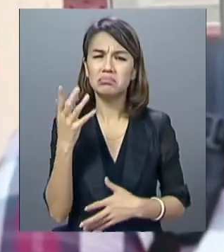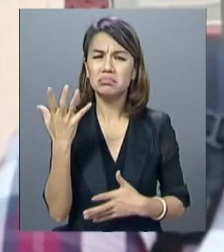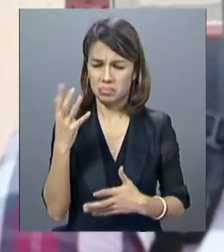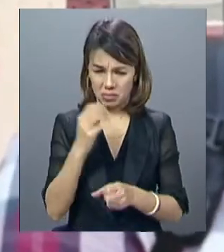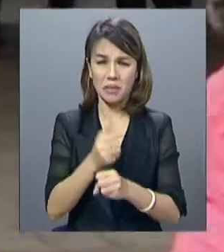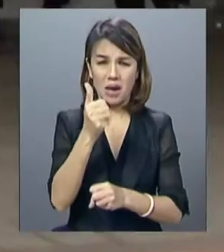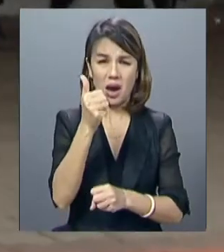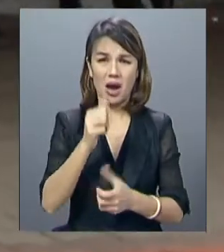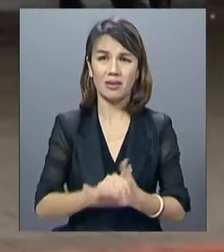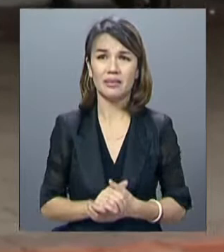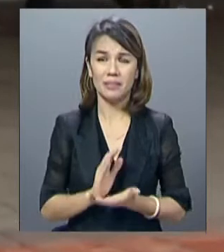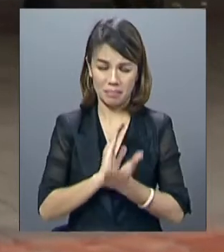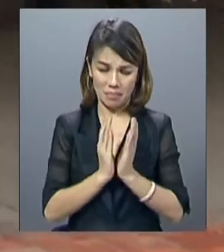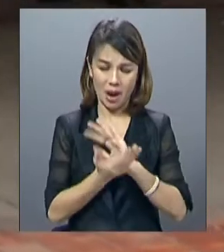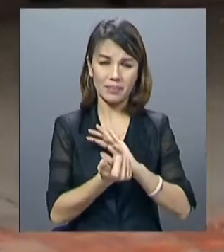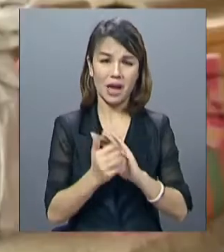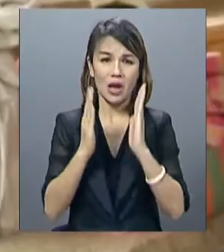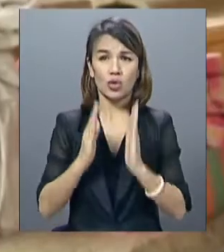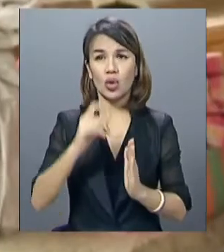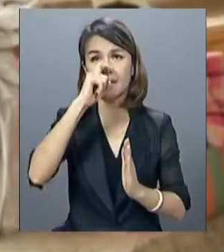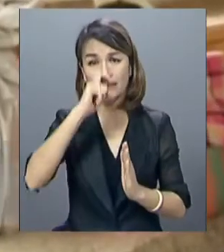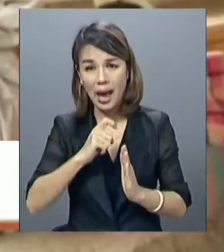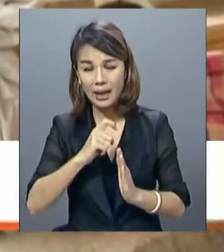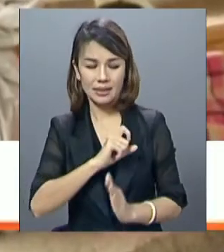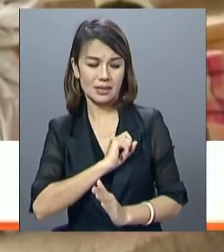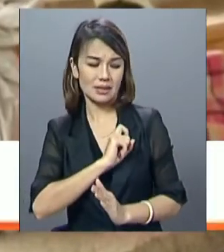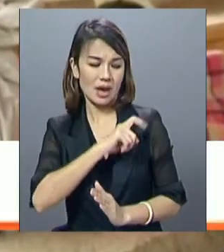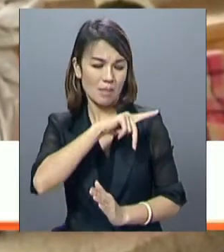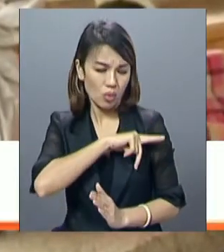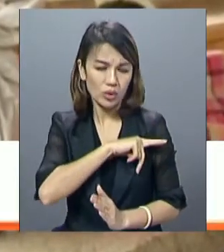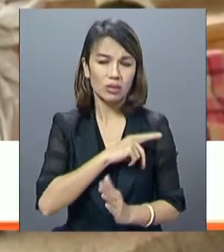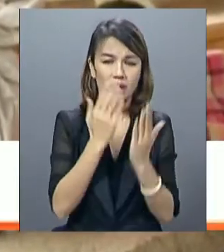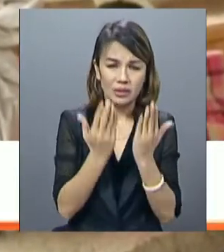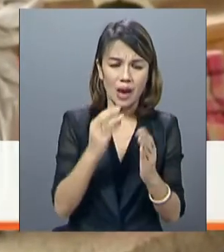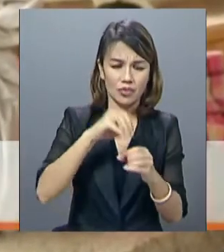ก็เห็นก็คนไทยอิสลามก็อยู่ด้วยกัน ไม่กลัวเงินไม่รู